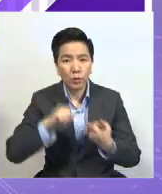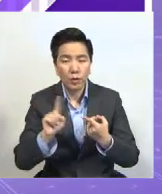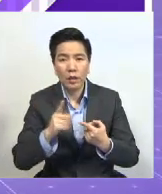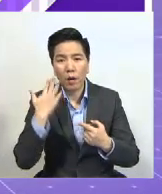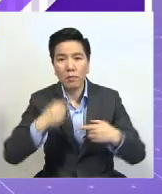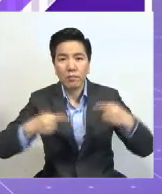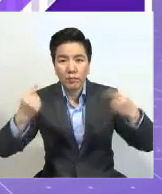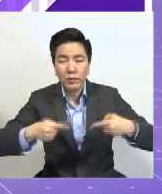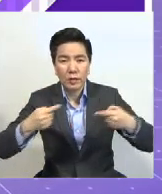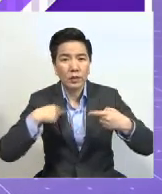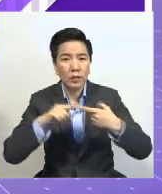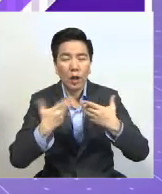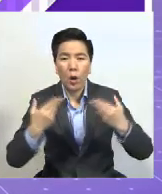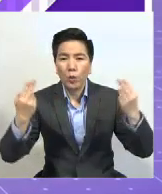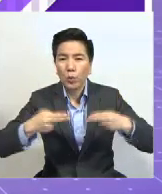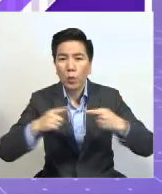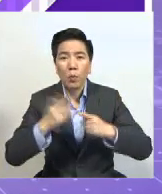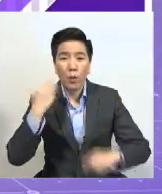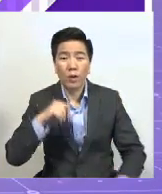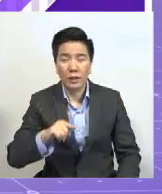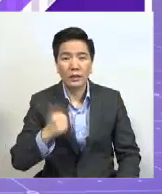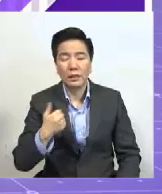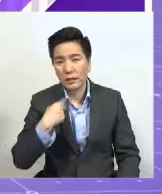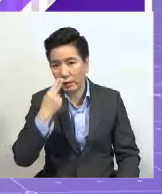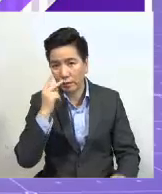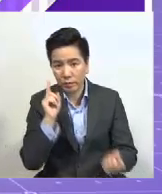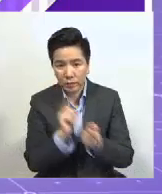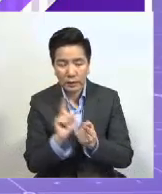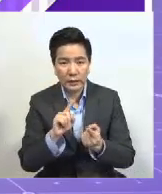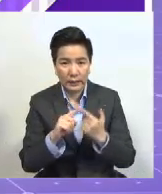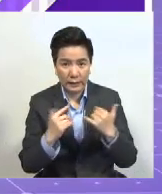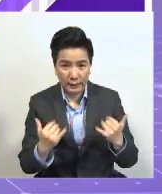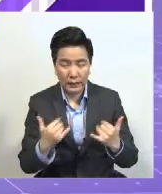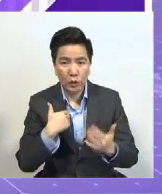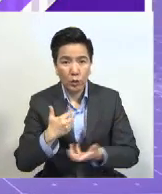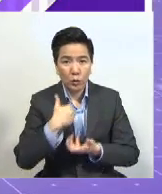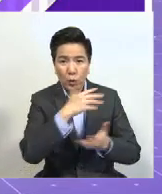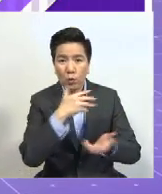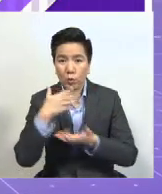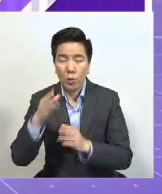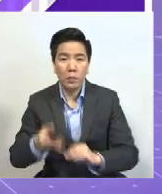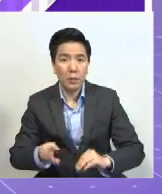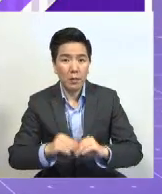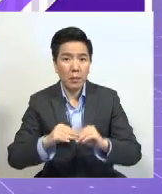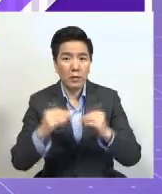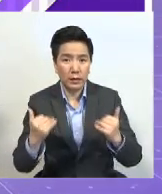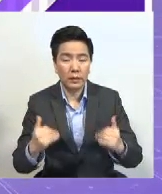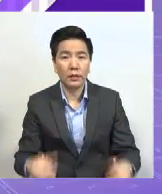ข้อสงครามในตะวันออกกลางเนี่ยปรากฏว่าเราส่งออกได้เพิ่มนะ